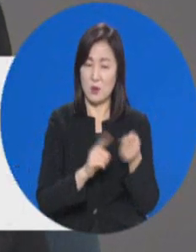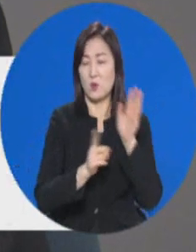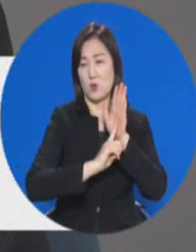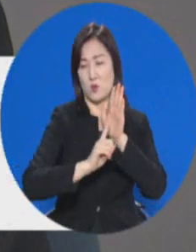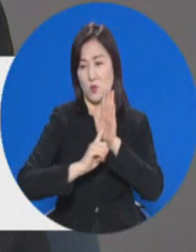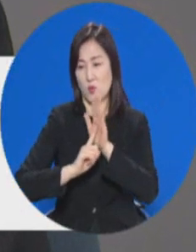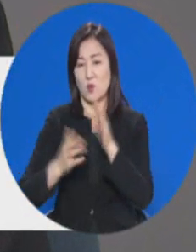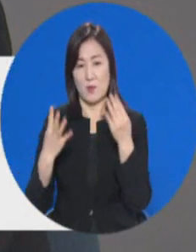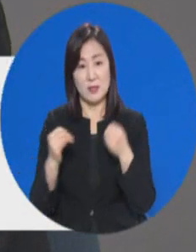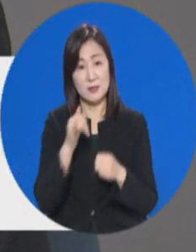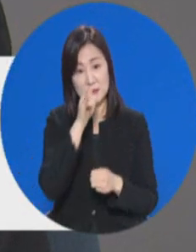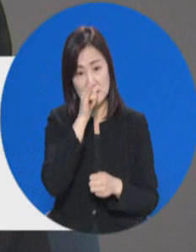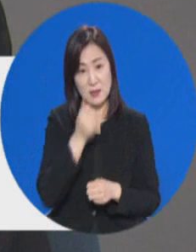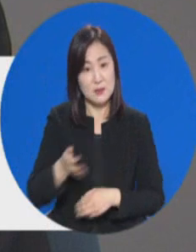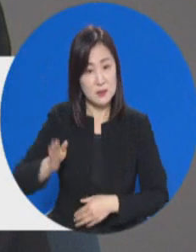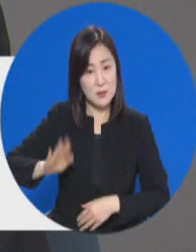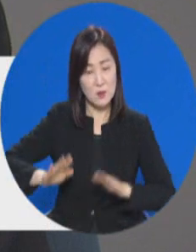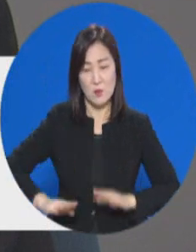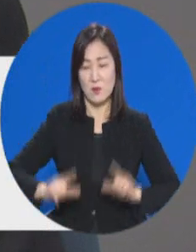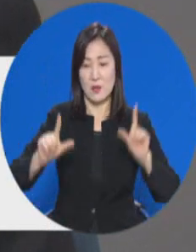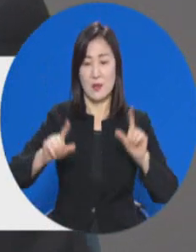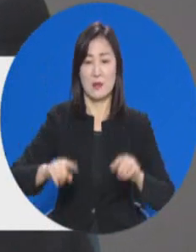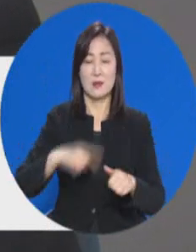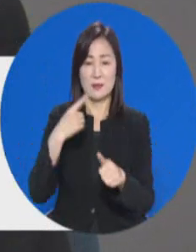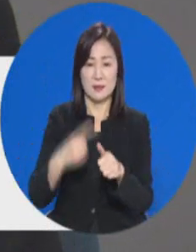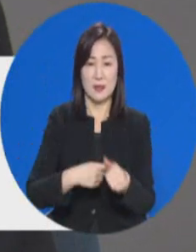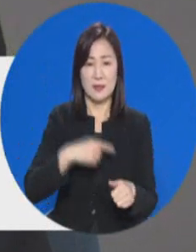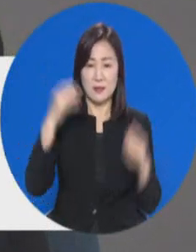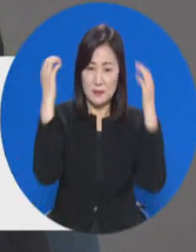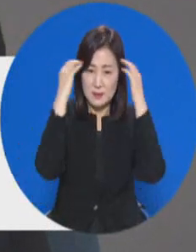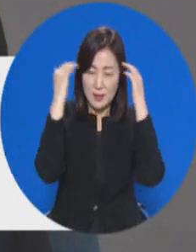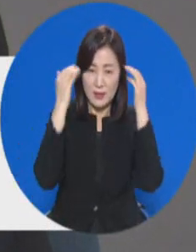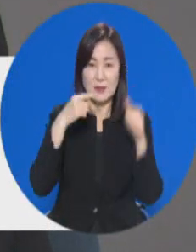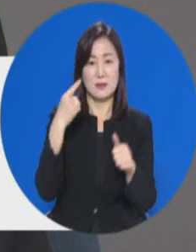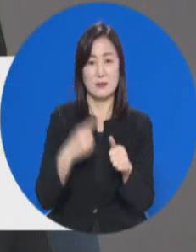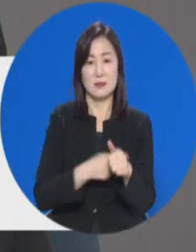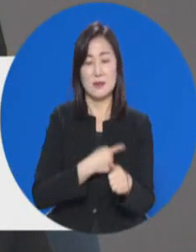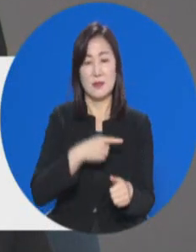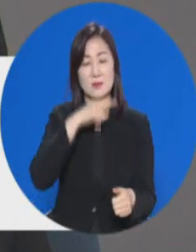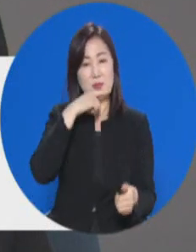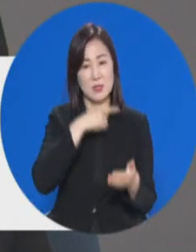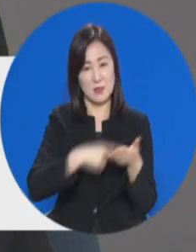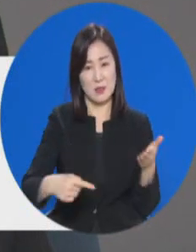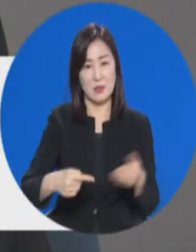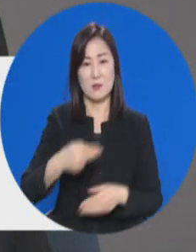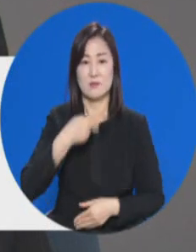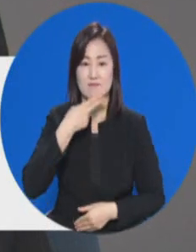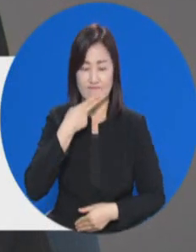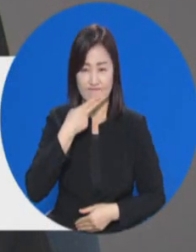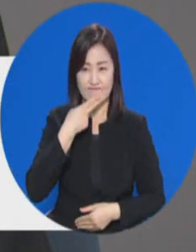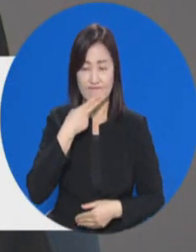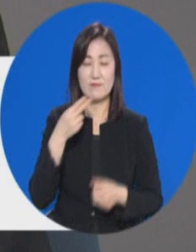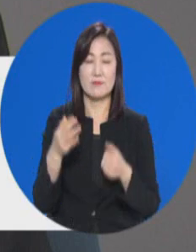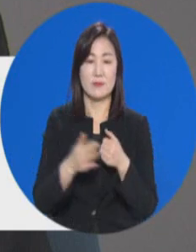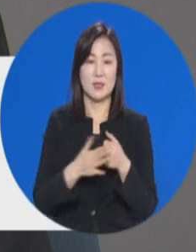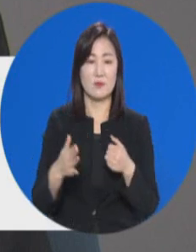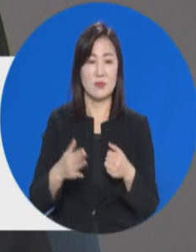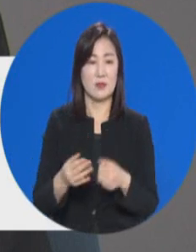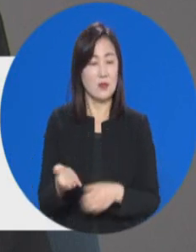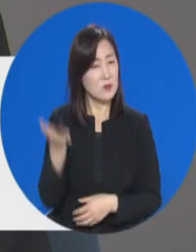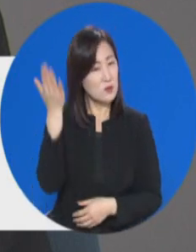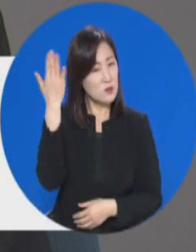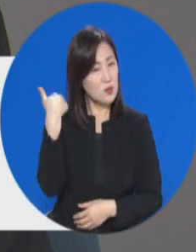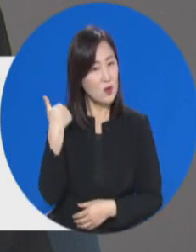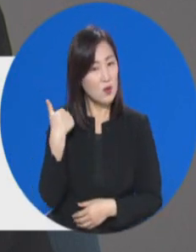있습니다. 그런데 올해 지금 그 자연재해라든가 그런 자연적인 피해가 없어가지고